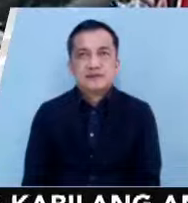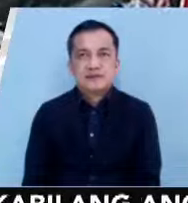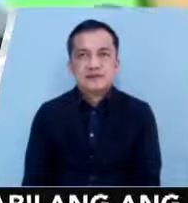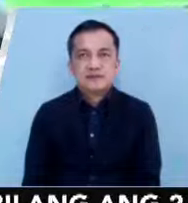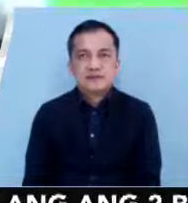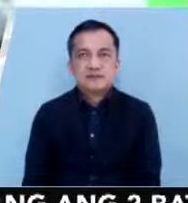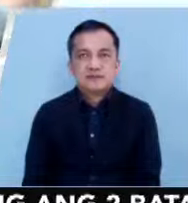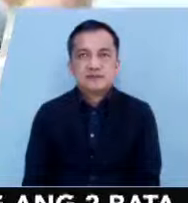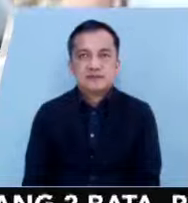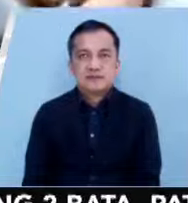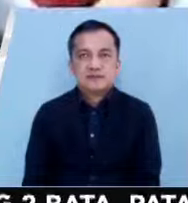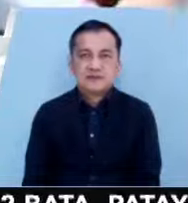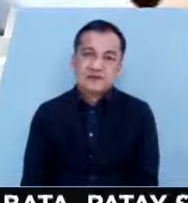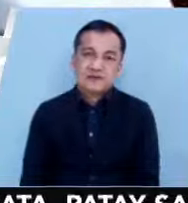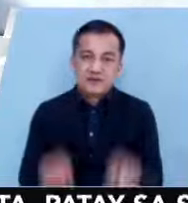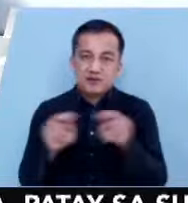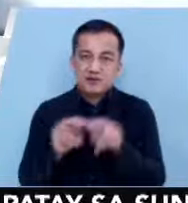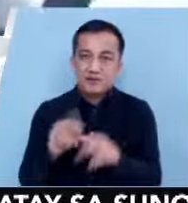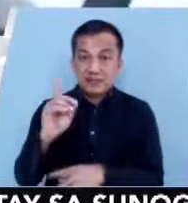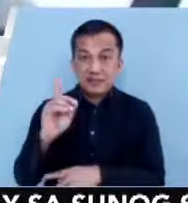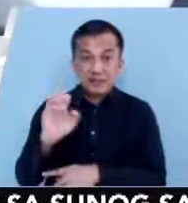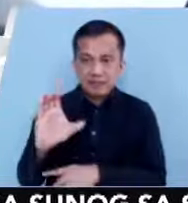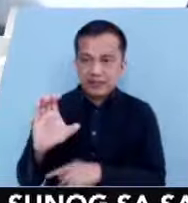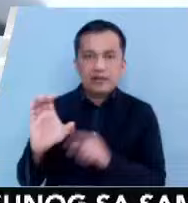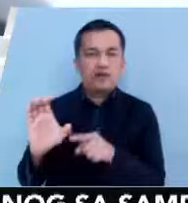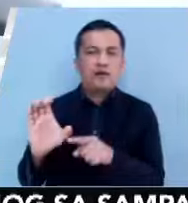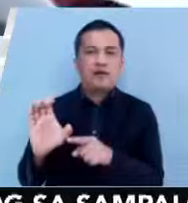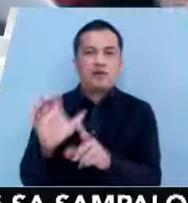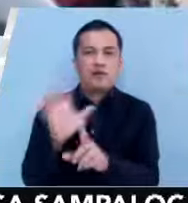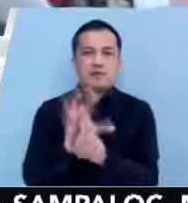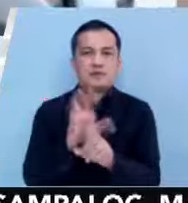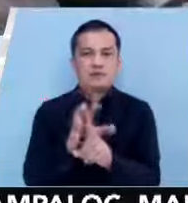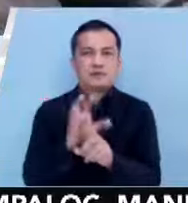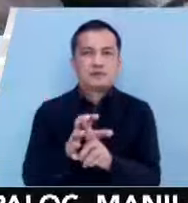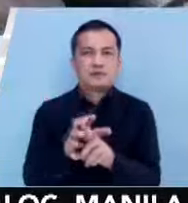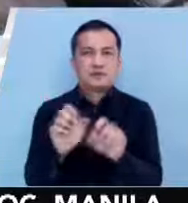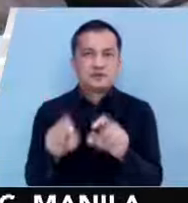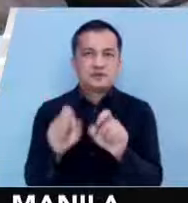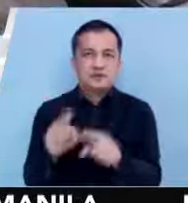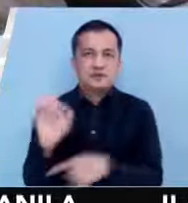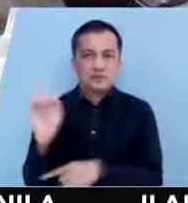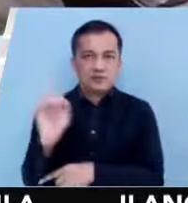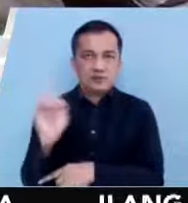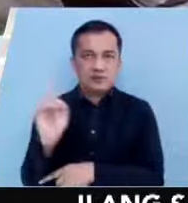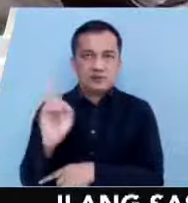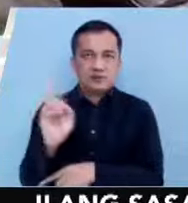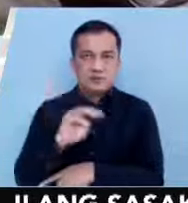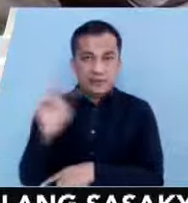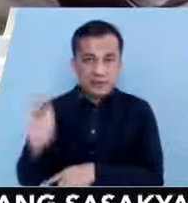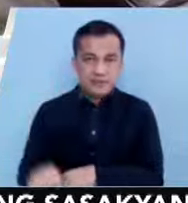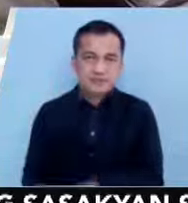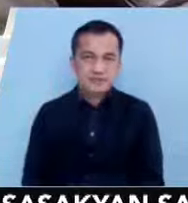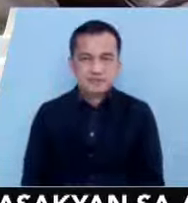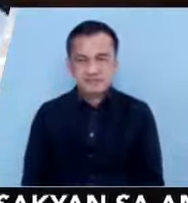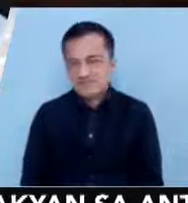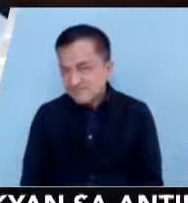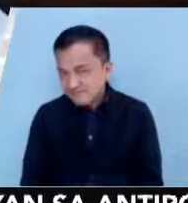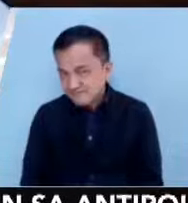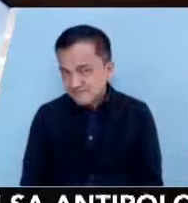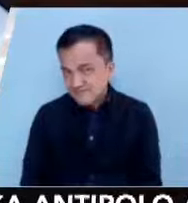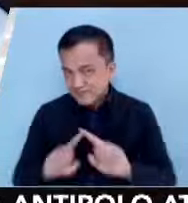Karaniwan, kapag Disyembre, malakas daw ang benta ng mga nagtitinda sa Divisoria, Maynila. Pero, iba raw